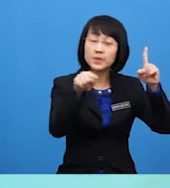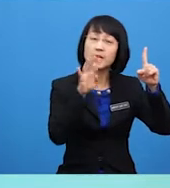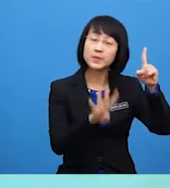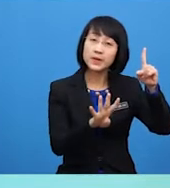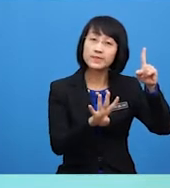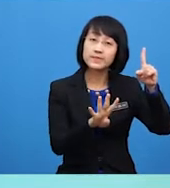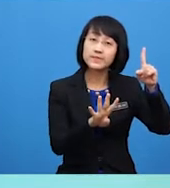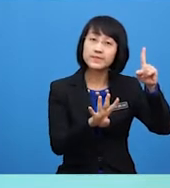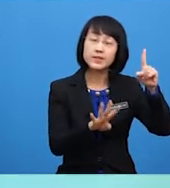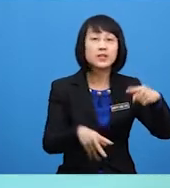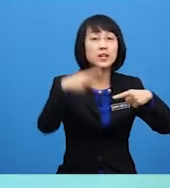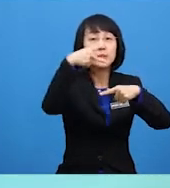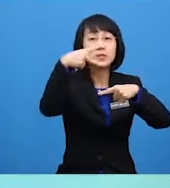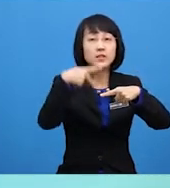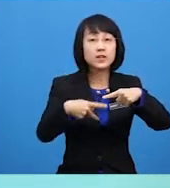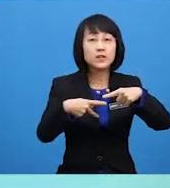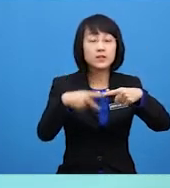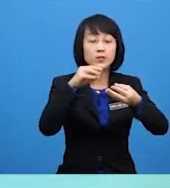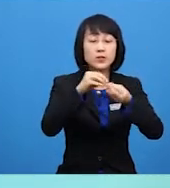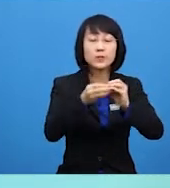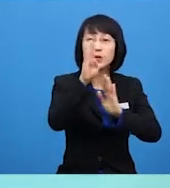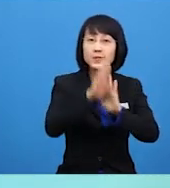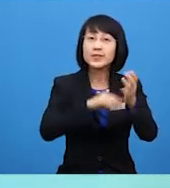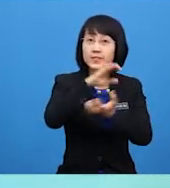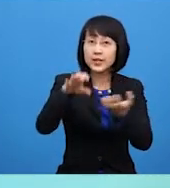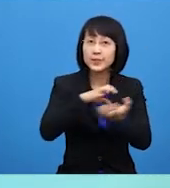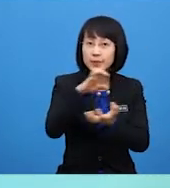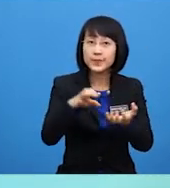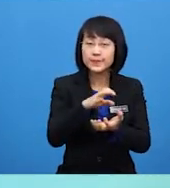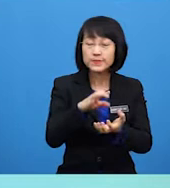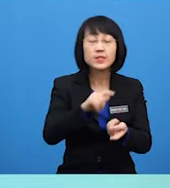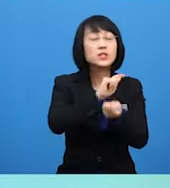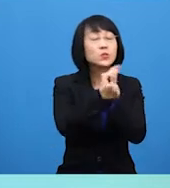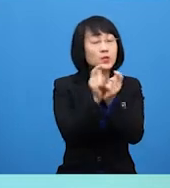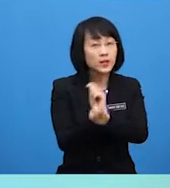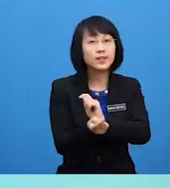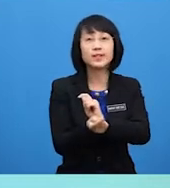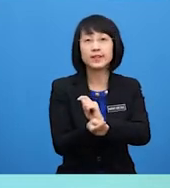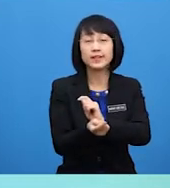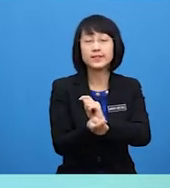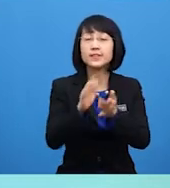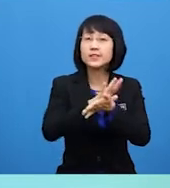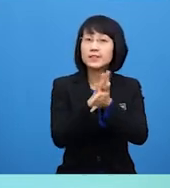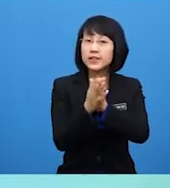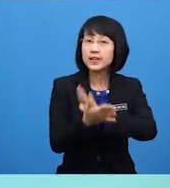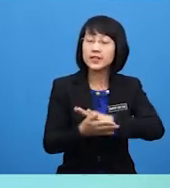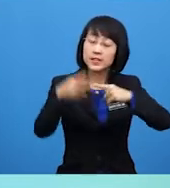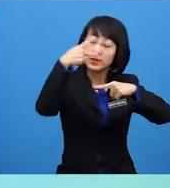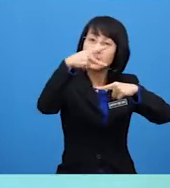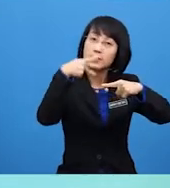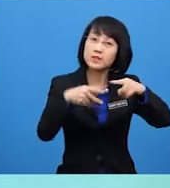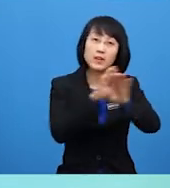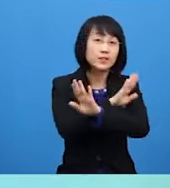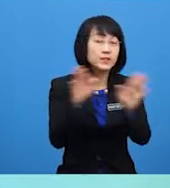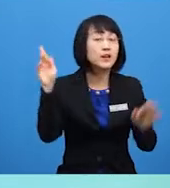1/3 adalah pecahan nombor bercampur yang perlu ditukarkan menjadi